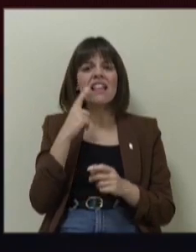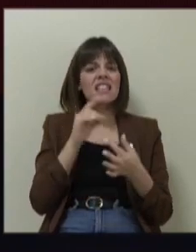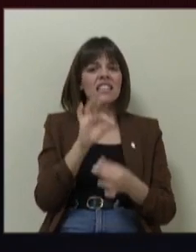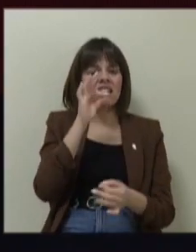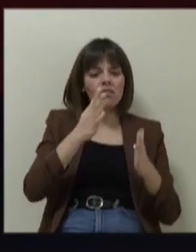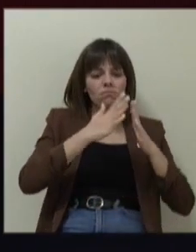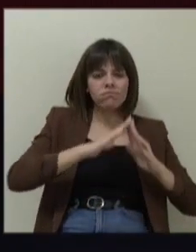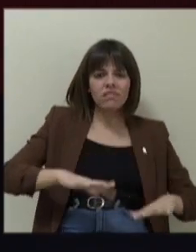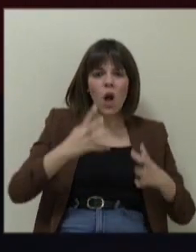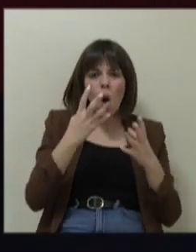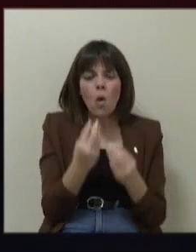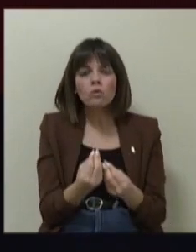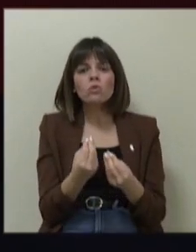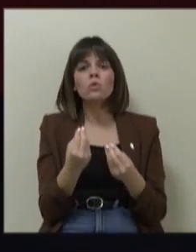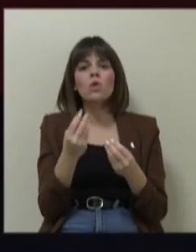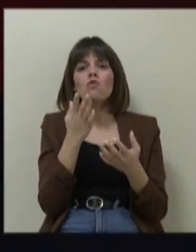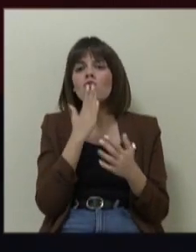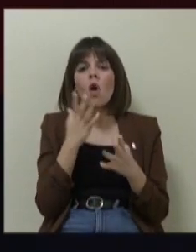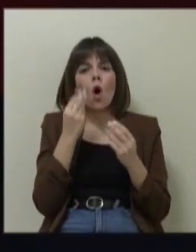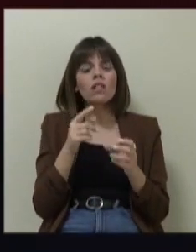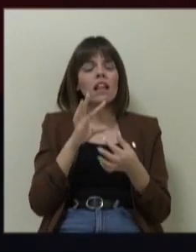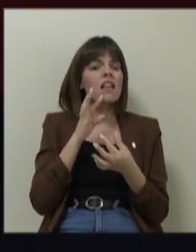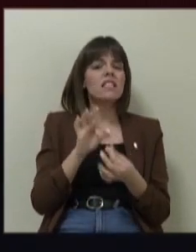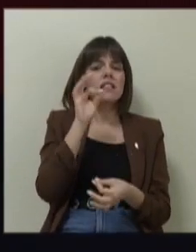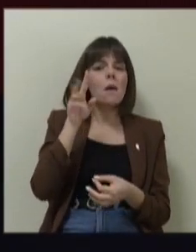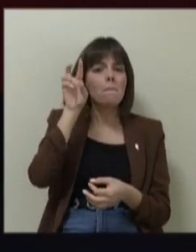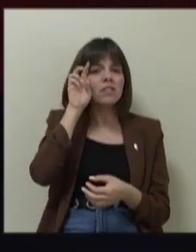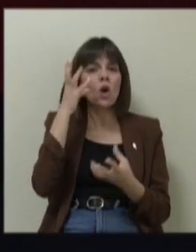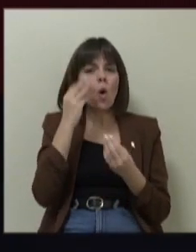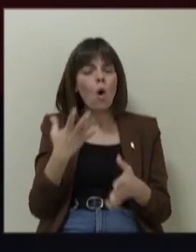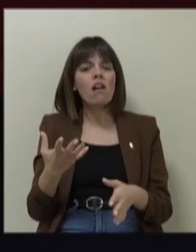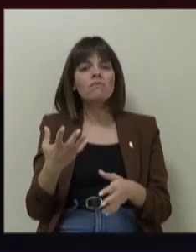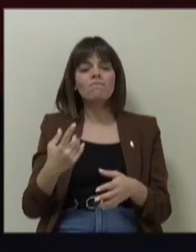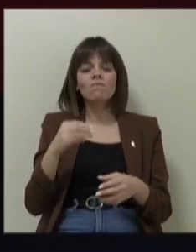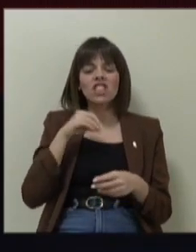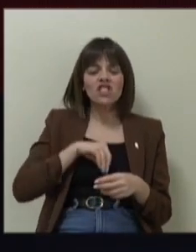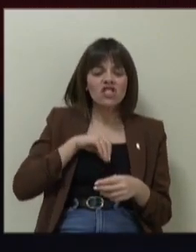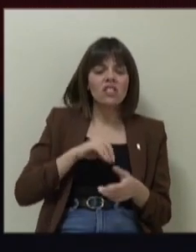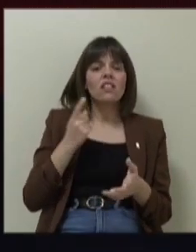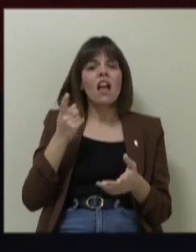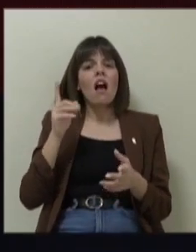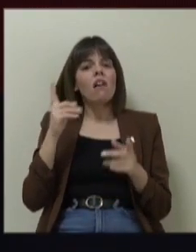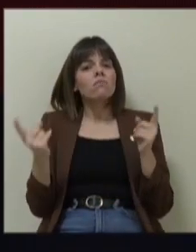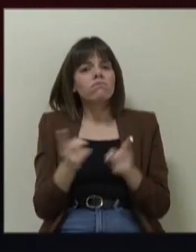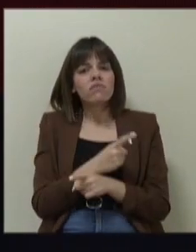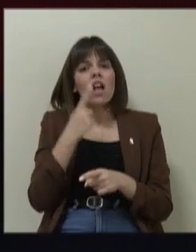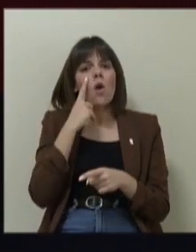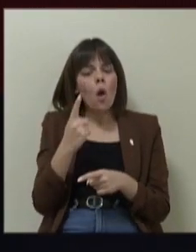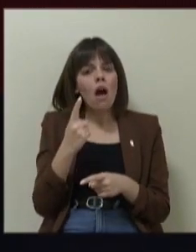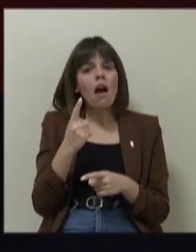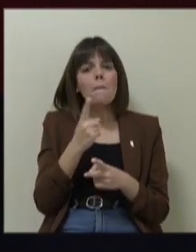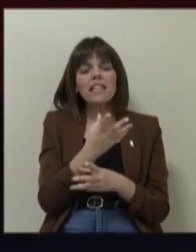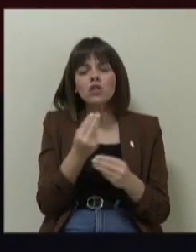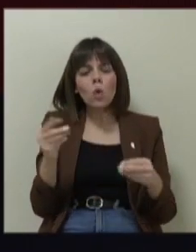kaldığı, yok olduğu, insanların psikolojik olarak, duygusal dünyalarında, biyolojik olarak, bedenlerinde